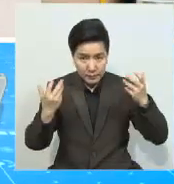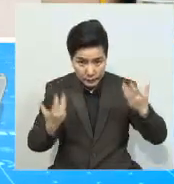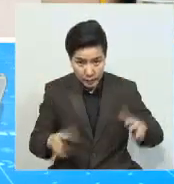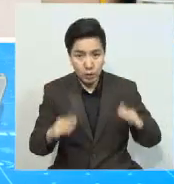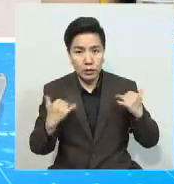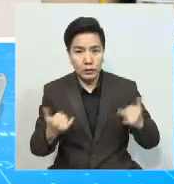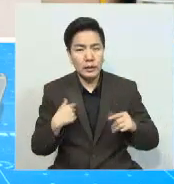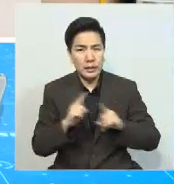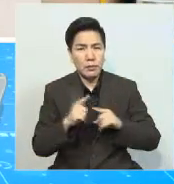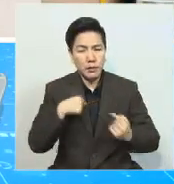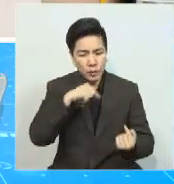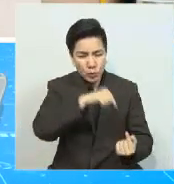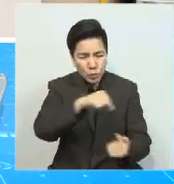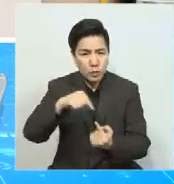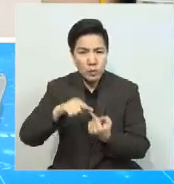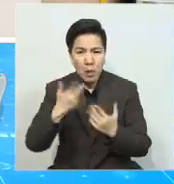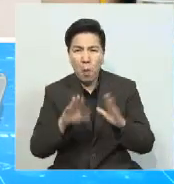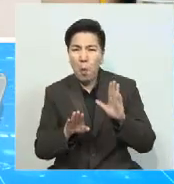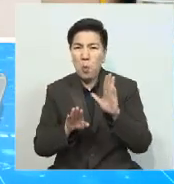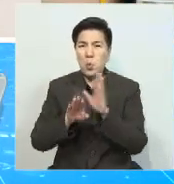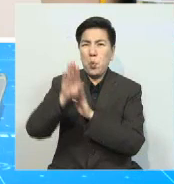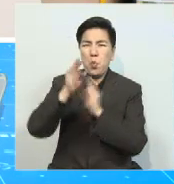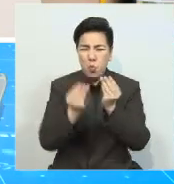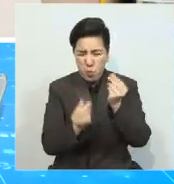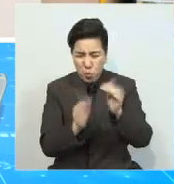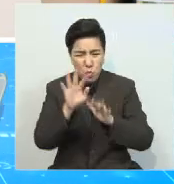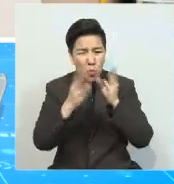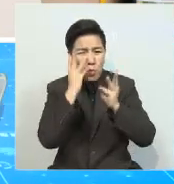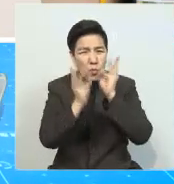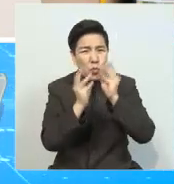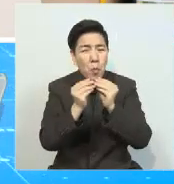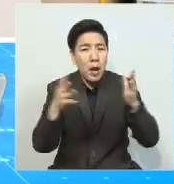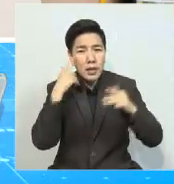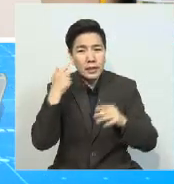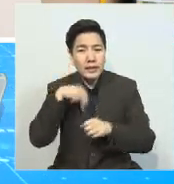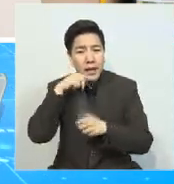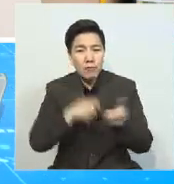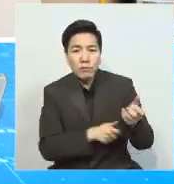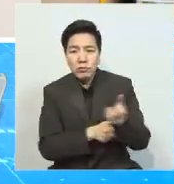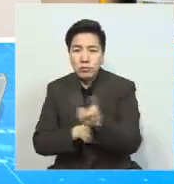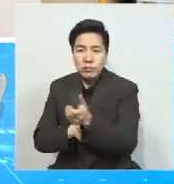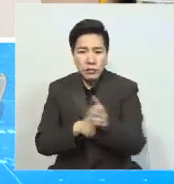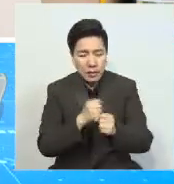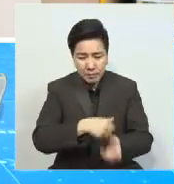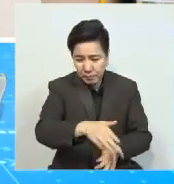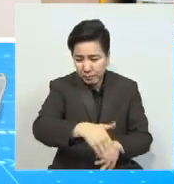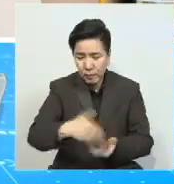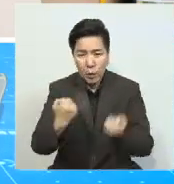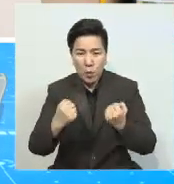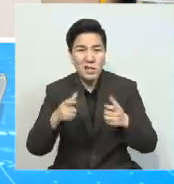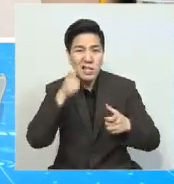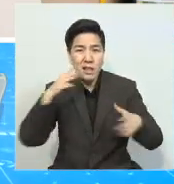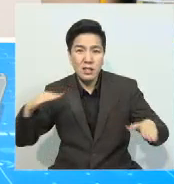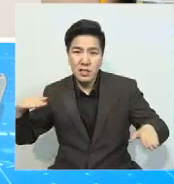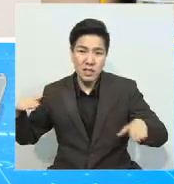แต่ว่ามันก็จะมีบางช่วงที่มันขึ้นสูงมากเราก็เร่งกระตุ้นในเรื่องของฉีดน้ำเพื่อทำความสะอาดในเรื่องห้ามรถเข้า